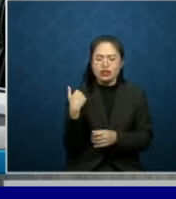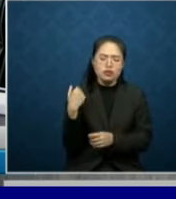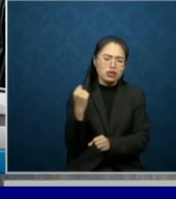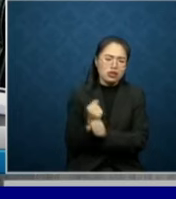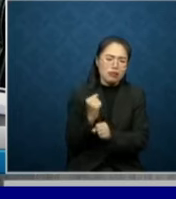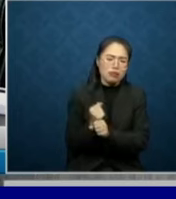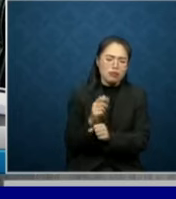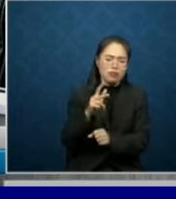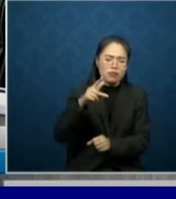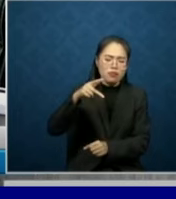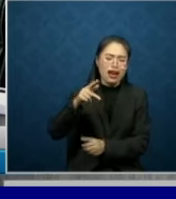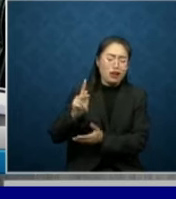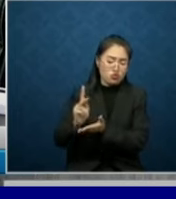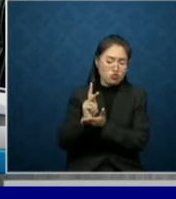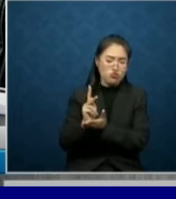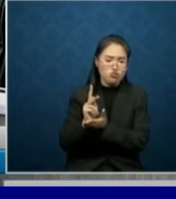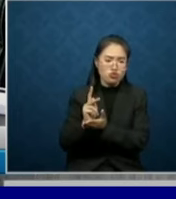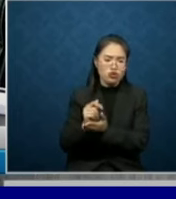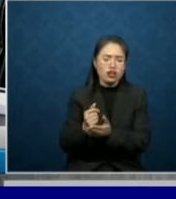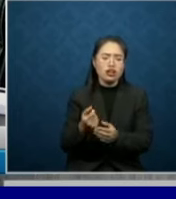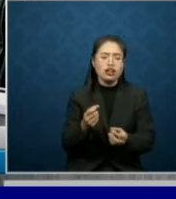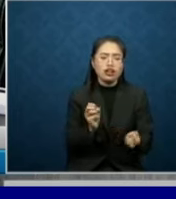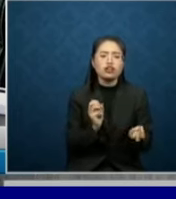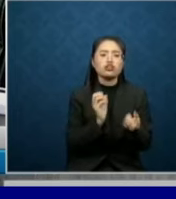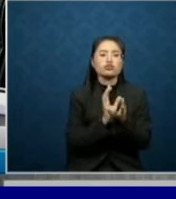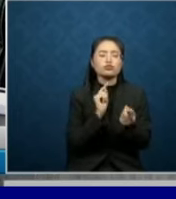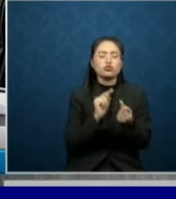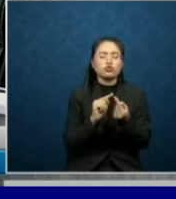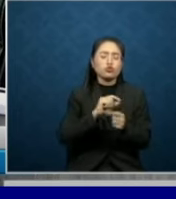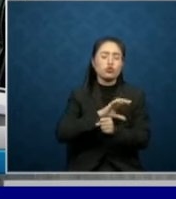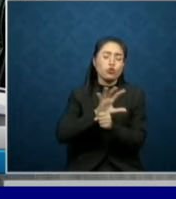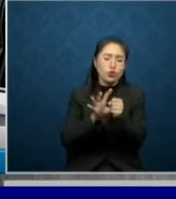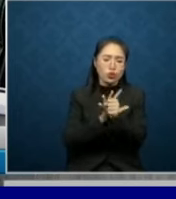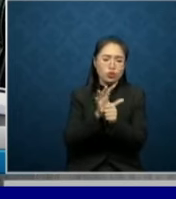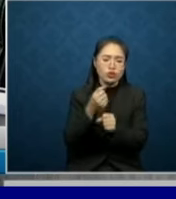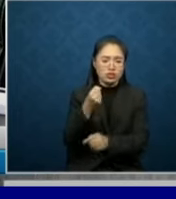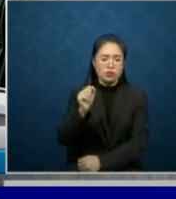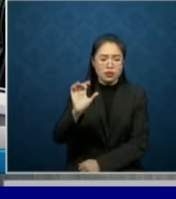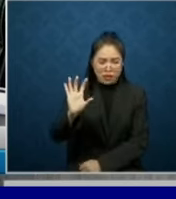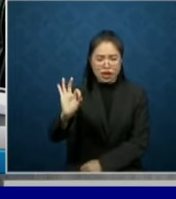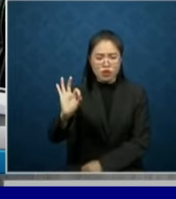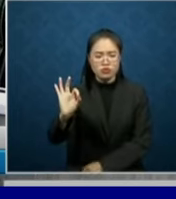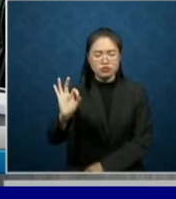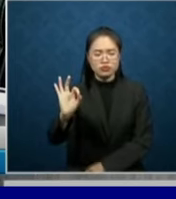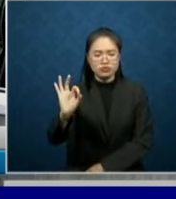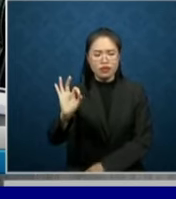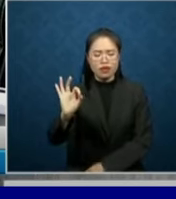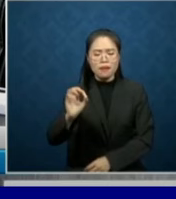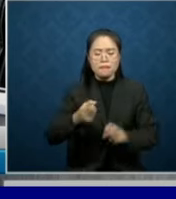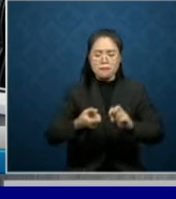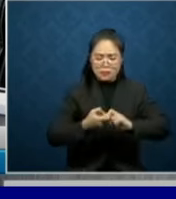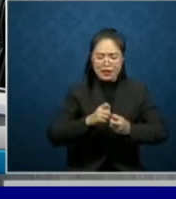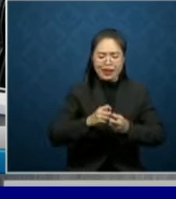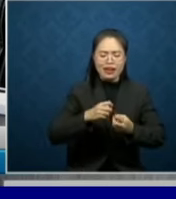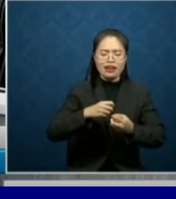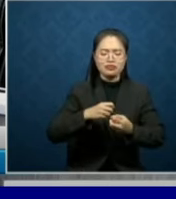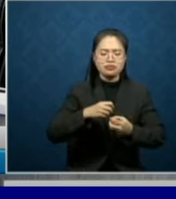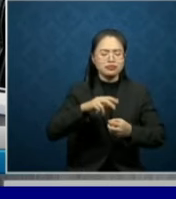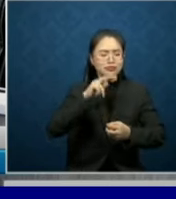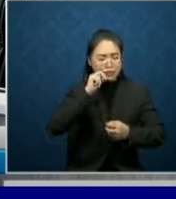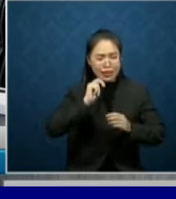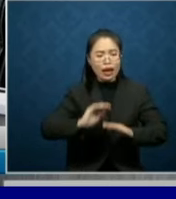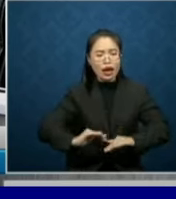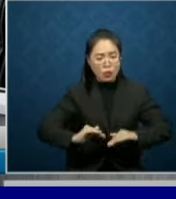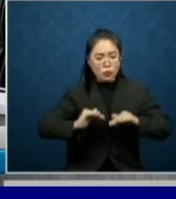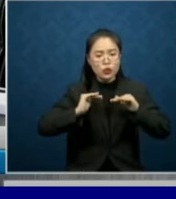ล้านบาทแล้วก็วิกฤตช่วงโควิดนะครับวิกฤตอุทกภัยฮะอันที่3คือ